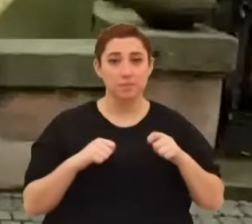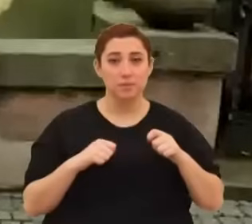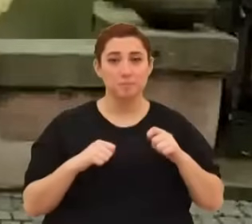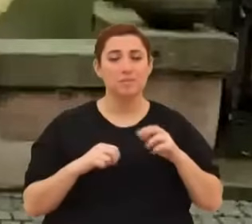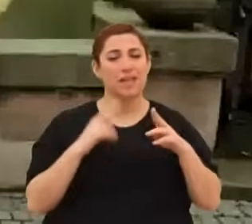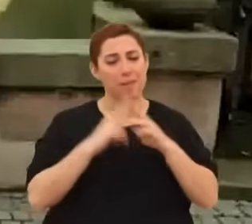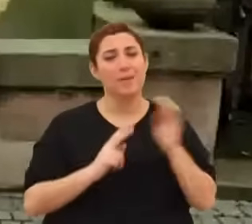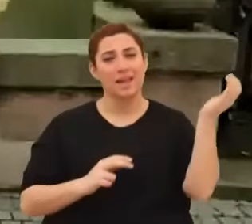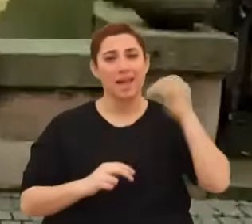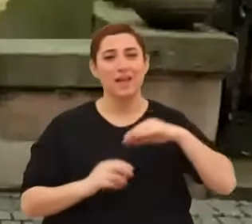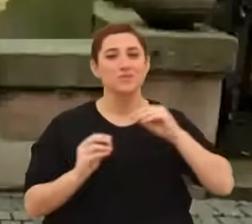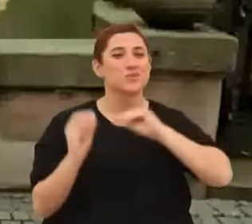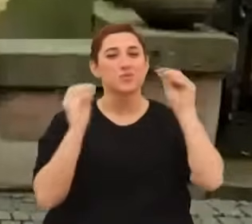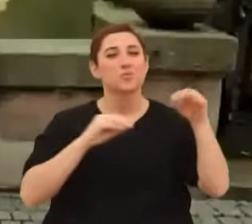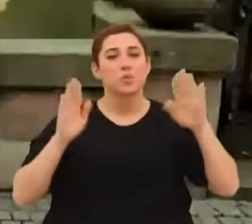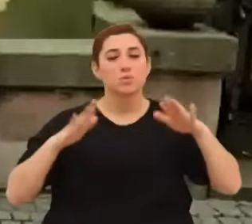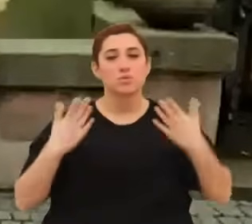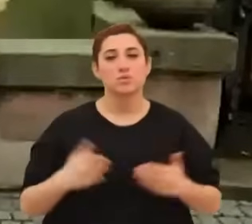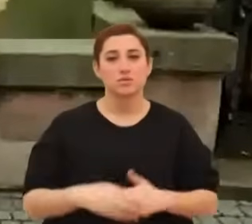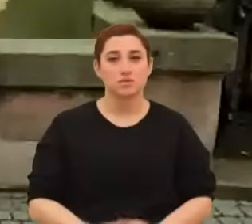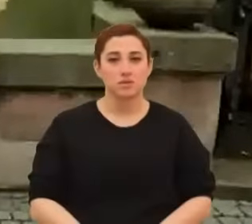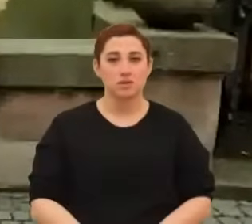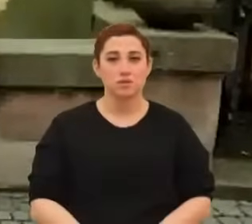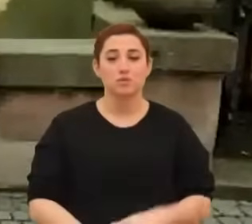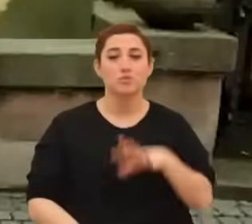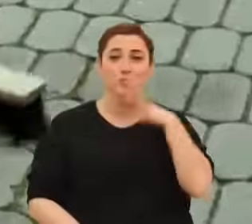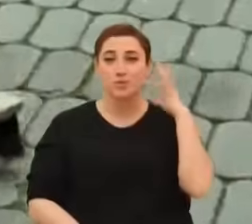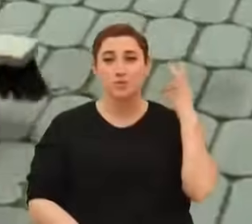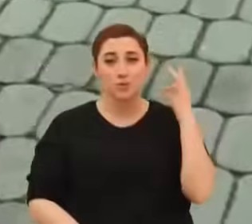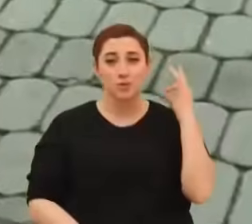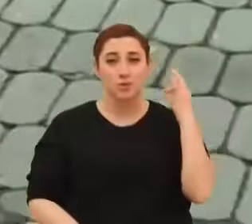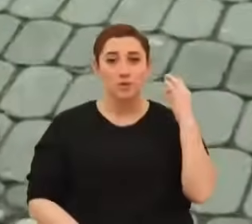bekliyor. Şahin elini Ali'nin omzuna atmış, duvarın üstünde oturuyor.